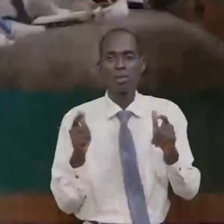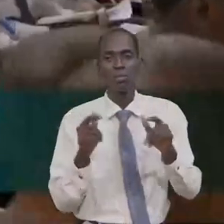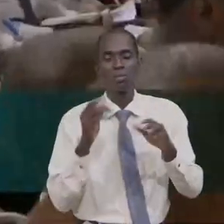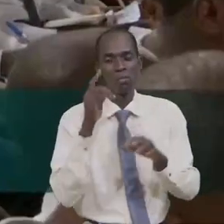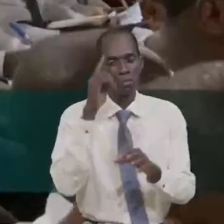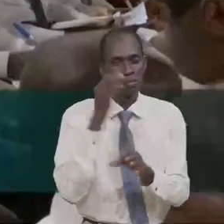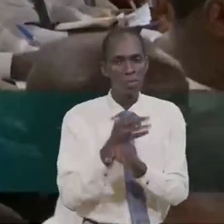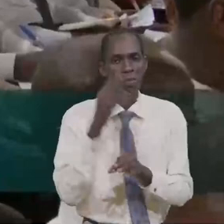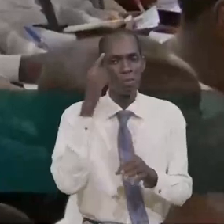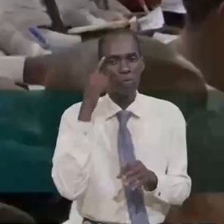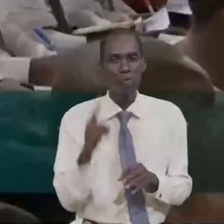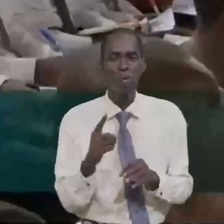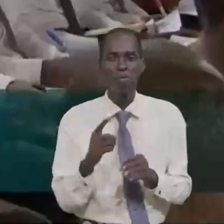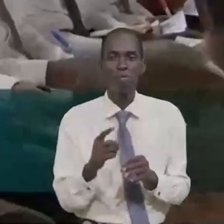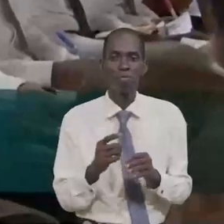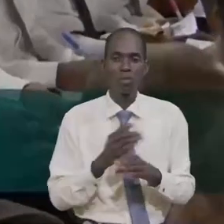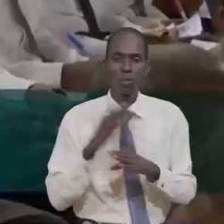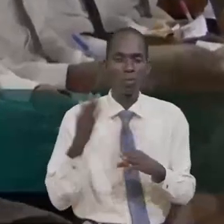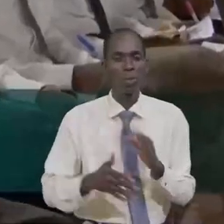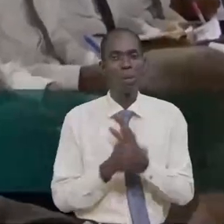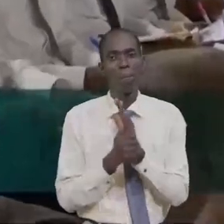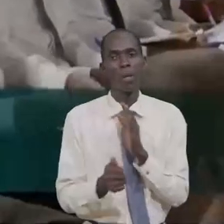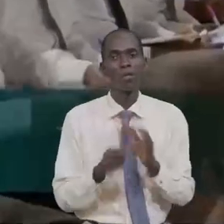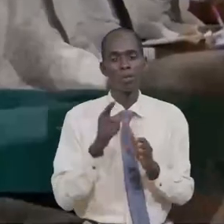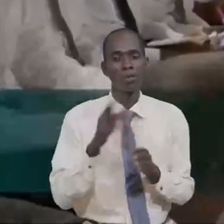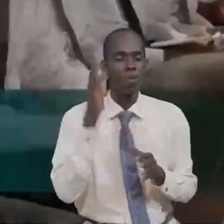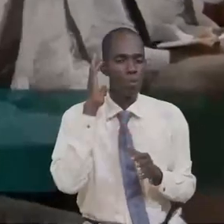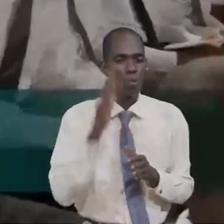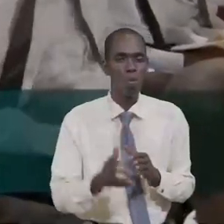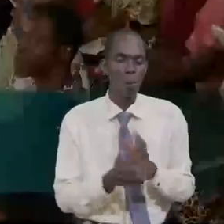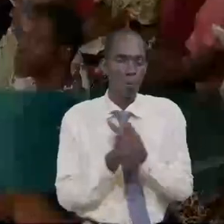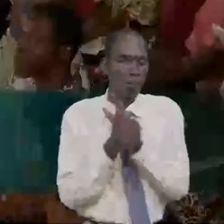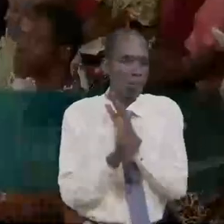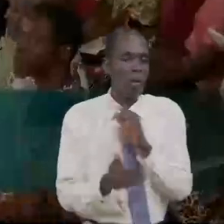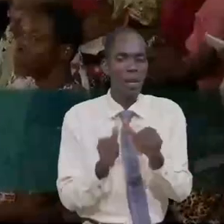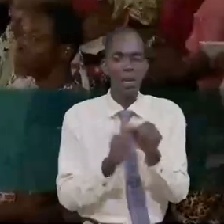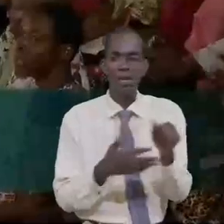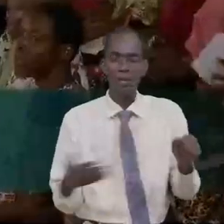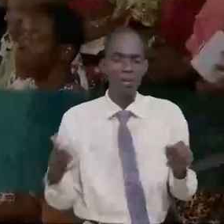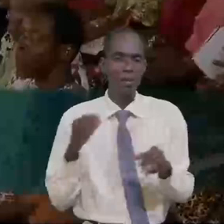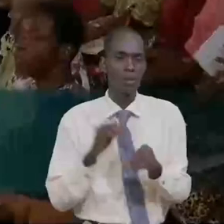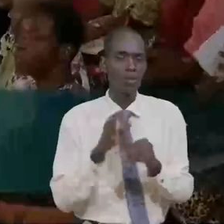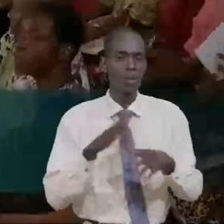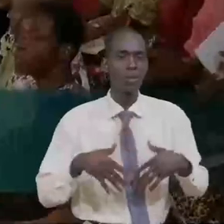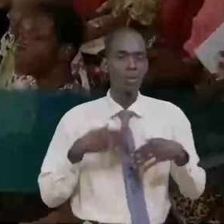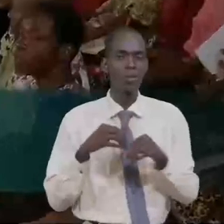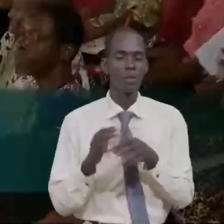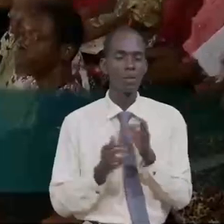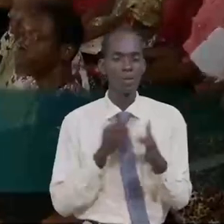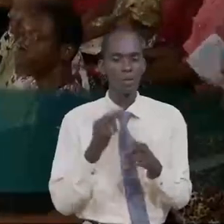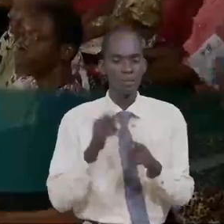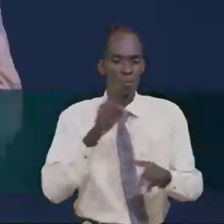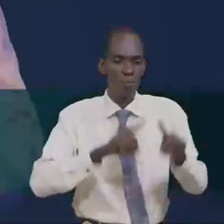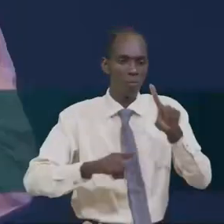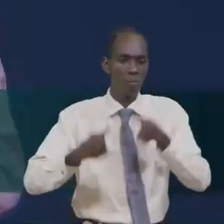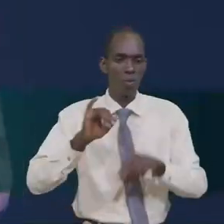foi merveilleuse tu vas maîtriser toute difficulté de ta vie je vais maîtriser toutes les difficultés